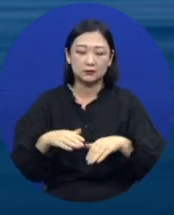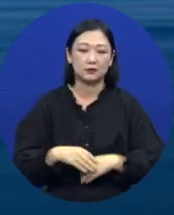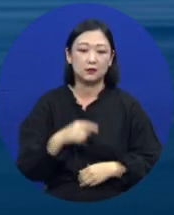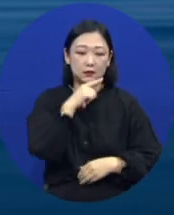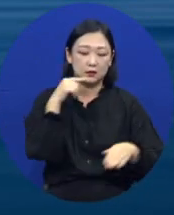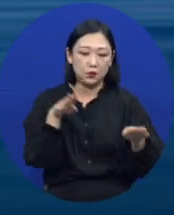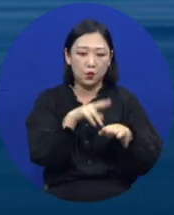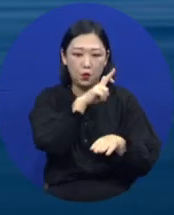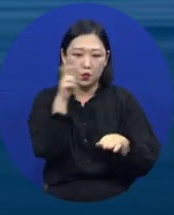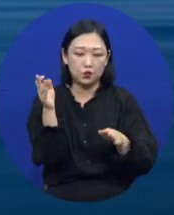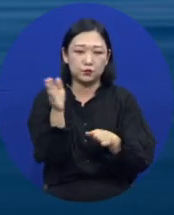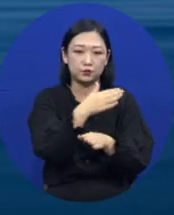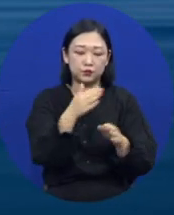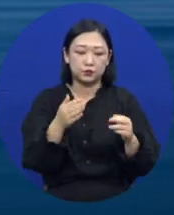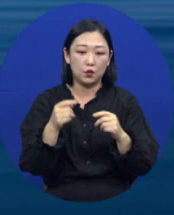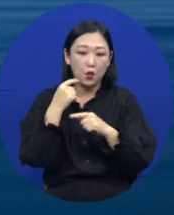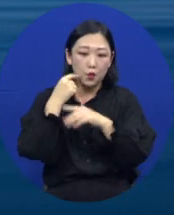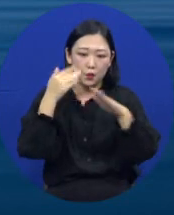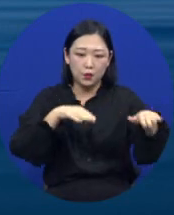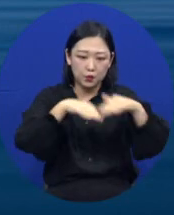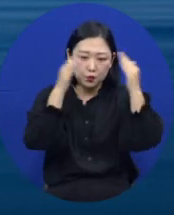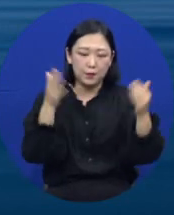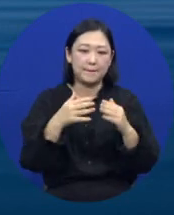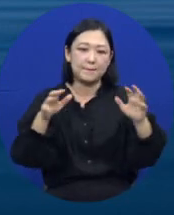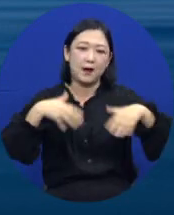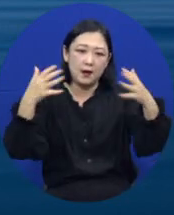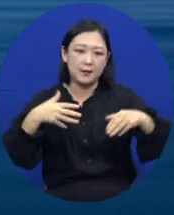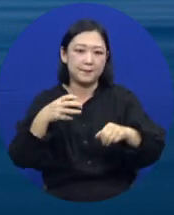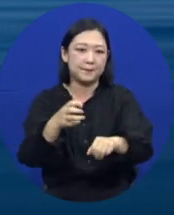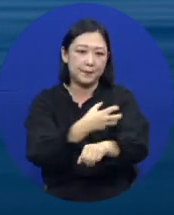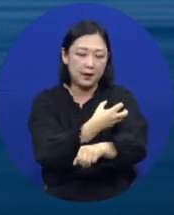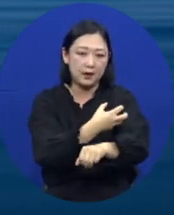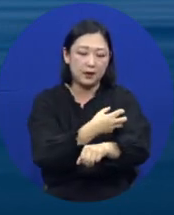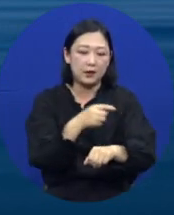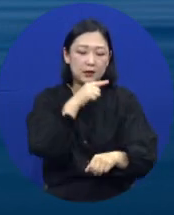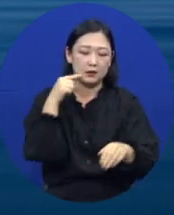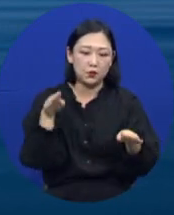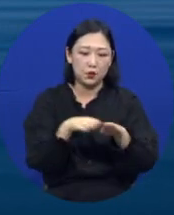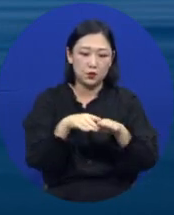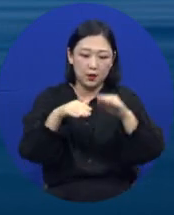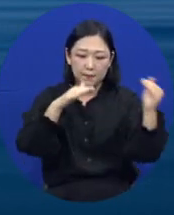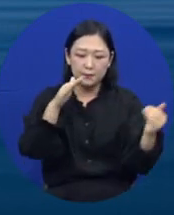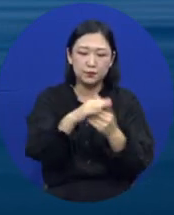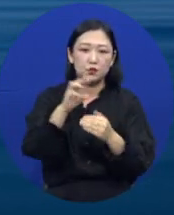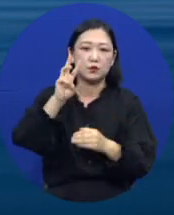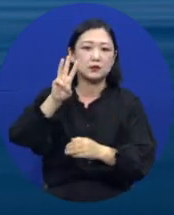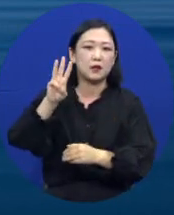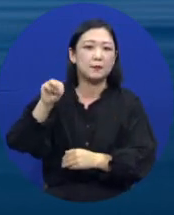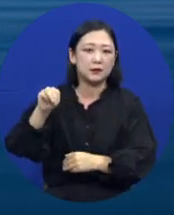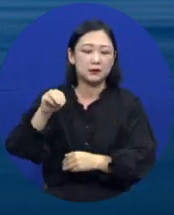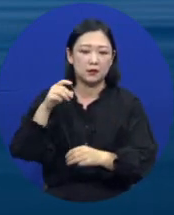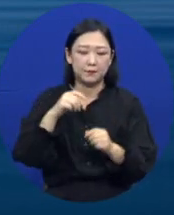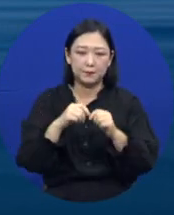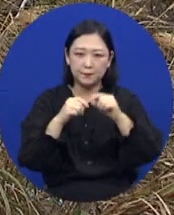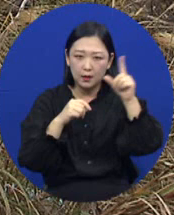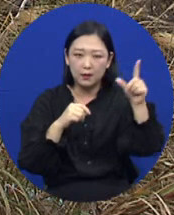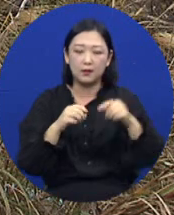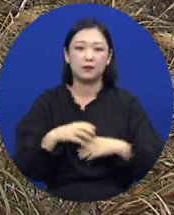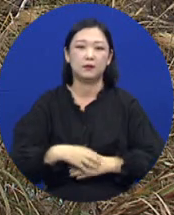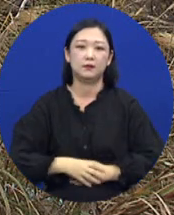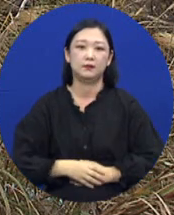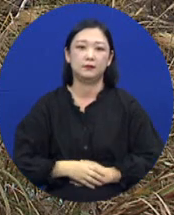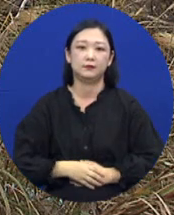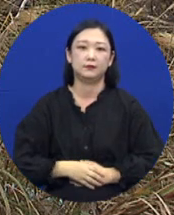이를 오후부터 제주도 전 외상의 바람이 강하게 보겠습니다 일요일에는 물결이 4m 까지 매우 거세게 일겠습니다